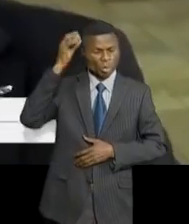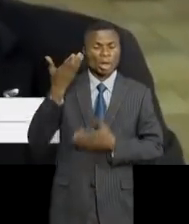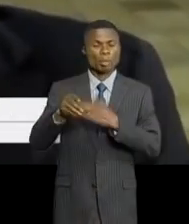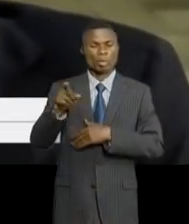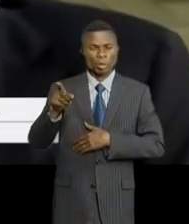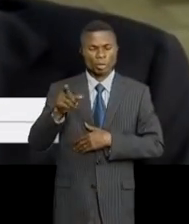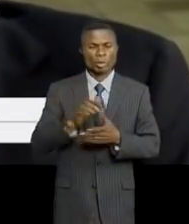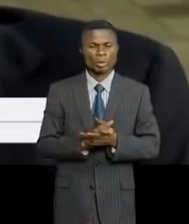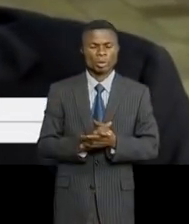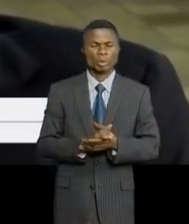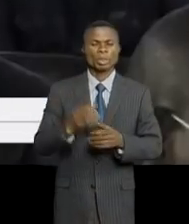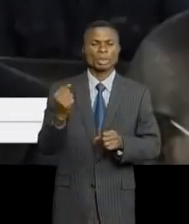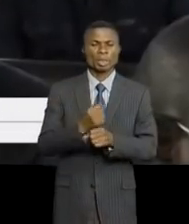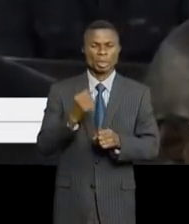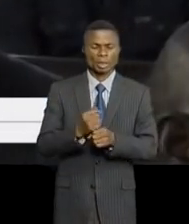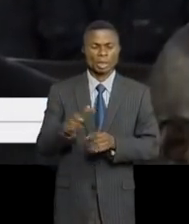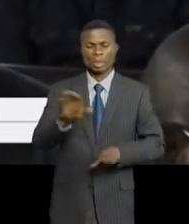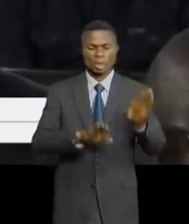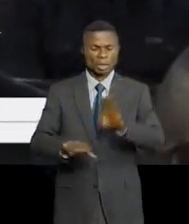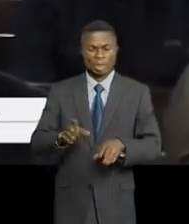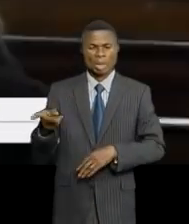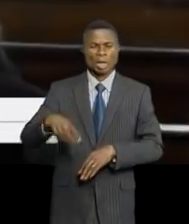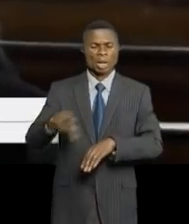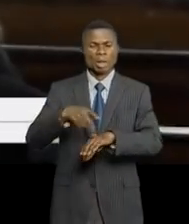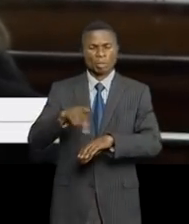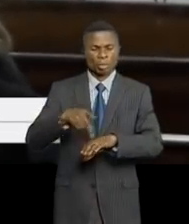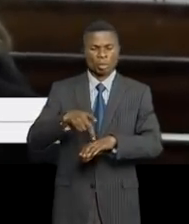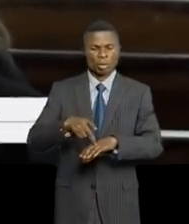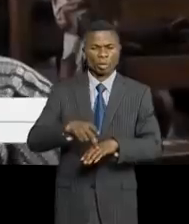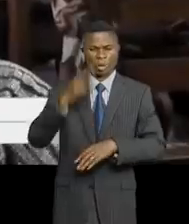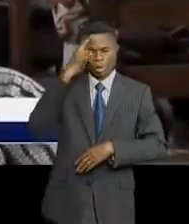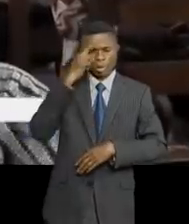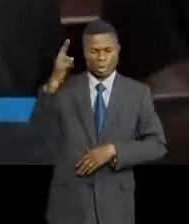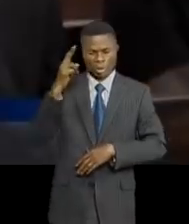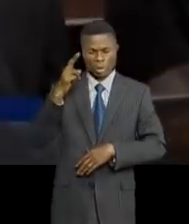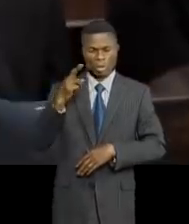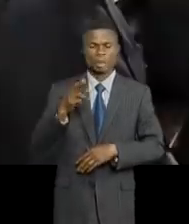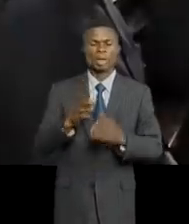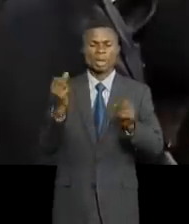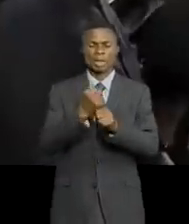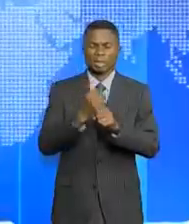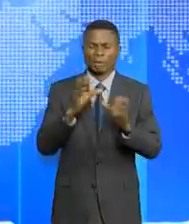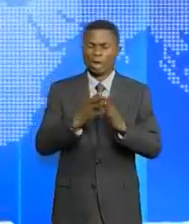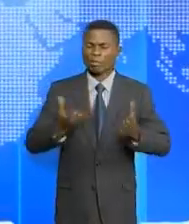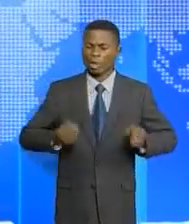a fini sa course et sera inhumé dans sa paroisse à Dungudoroma où il a servi Dieu avec